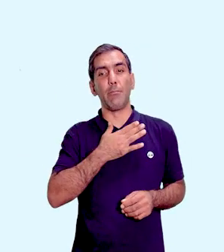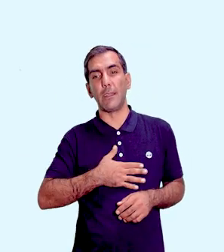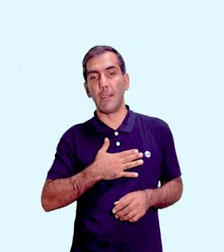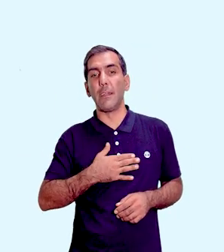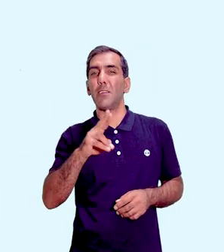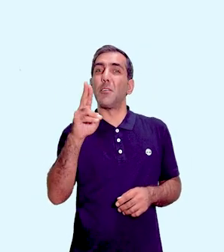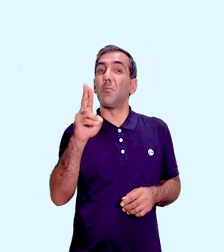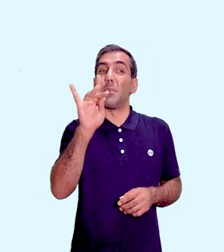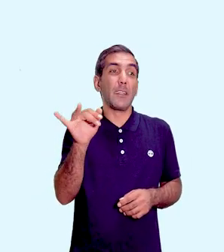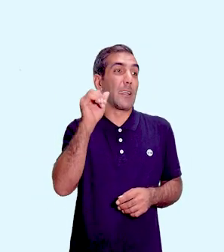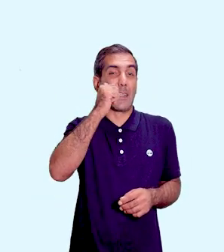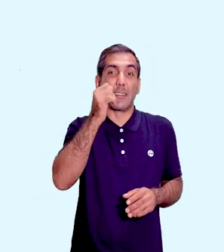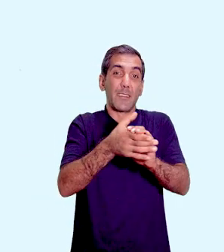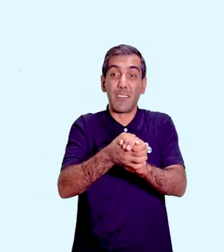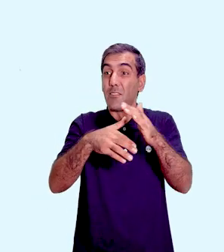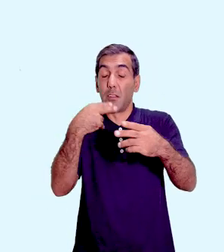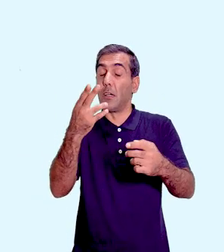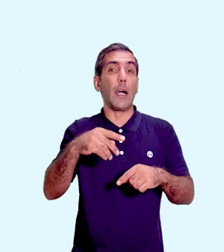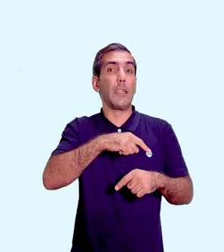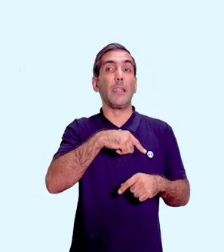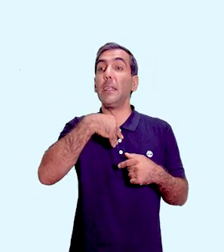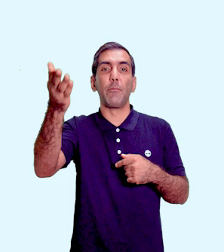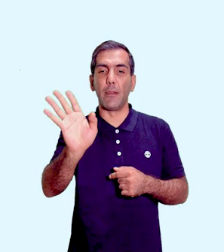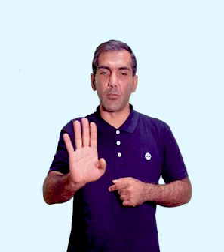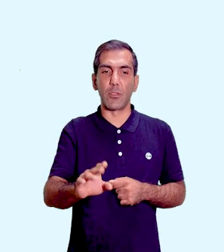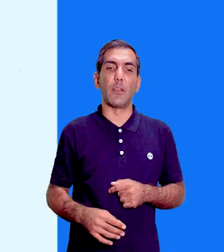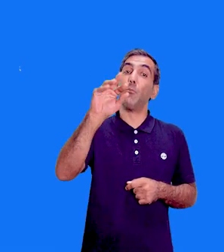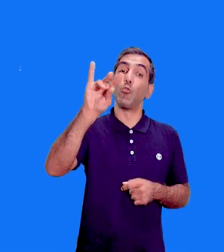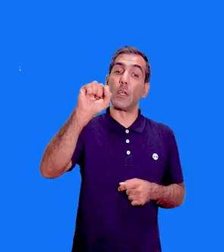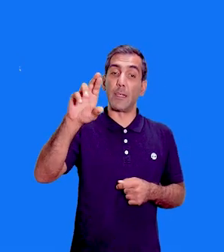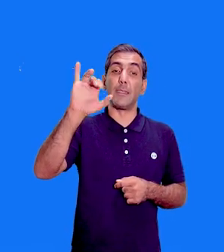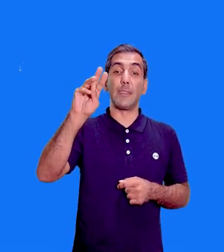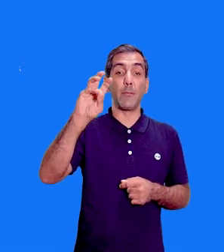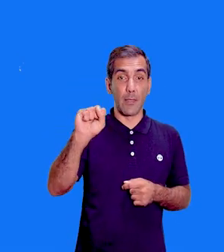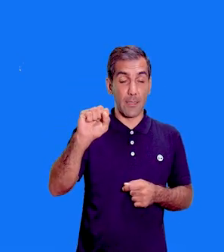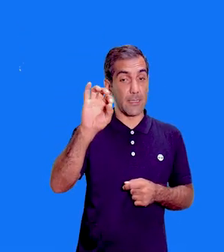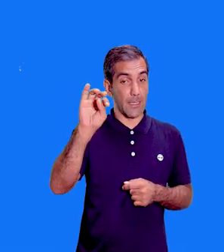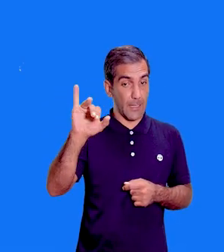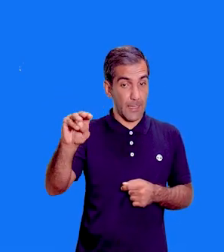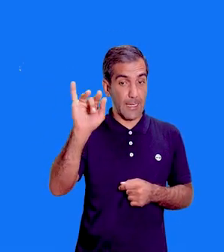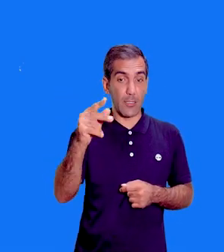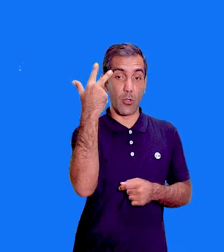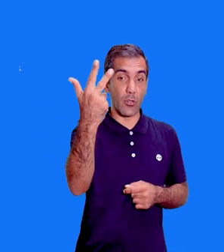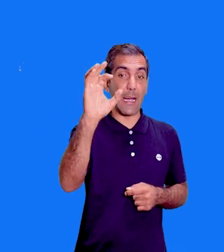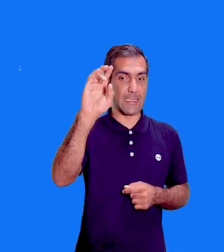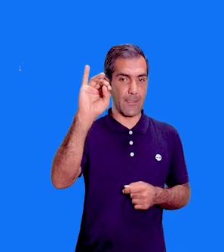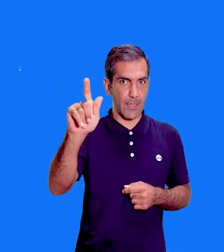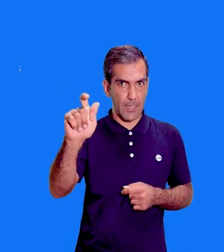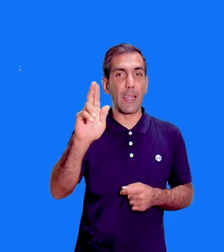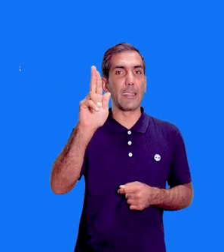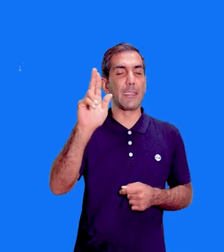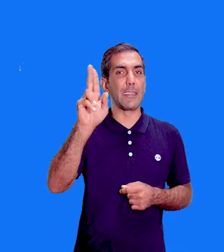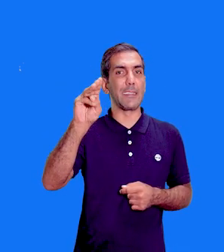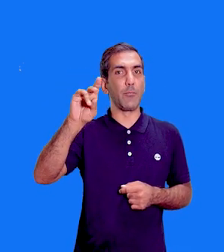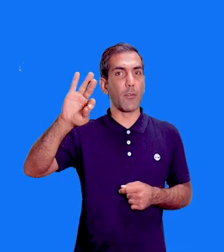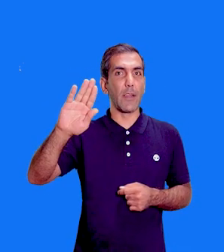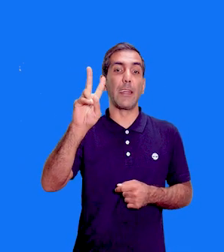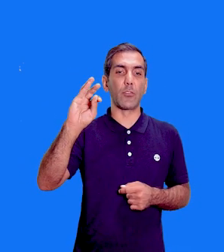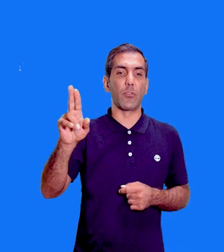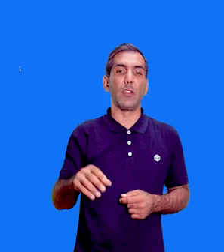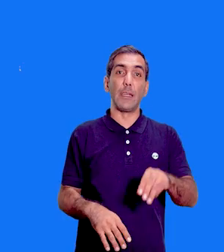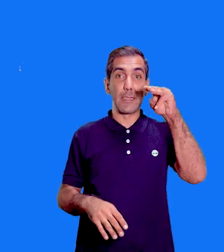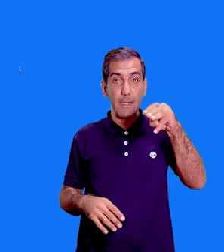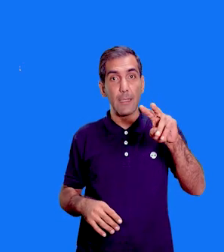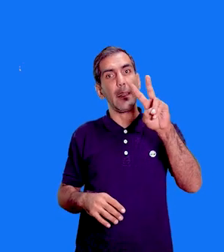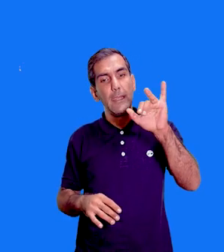çaga, göwrellükde, çaga doglanyna ýa-da süýt emdirenne. Ayıb ýokanjy şu ýagdaýlarda ýokmaýa, tüýkülük, der